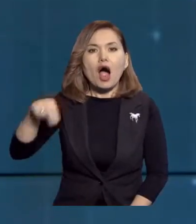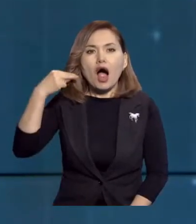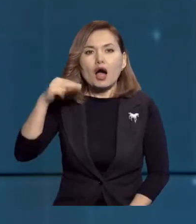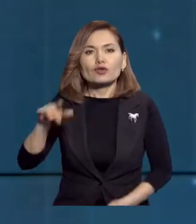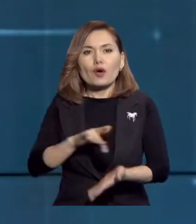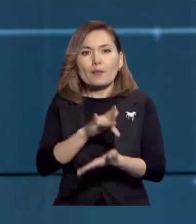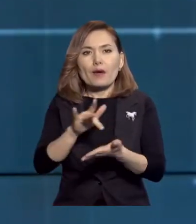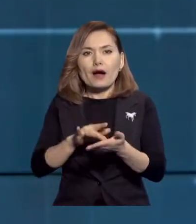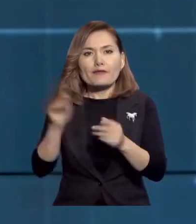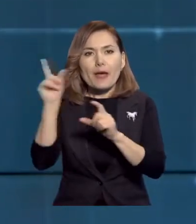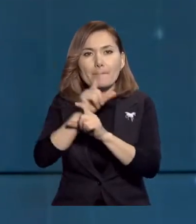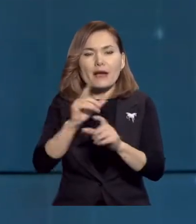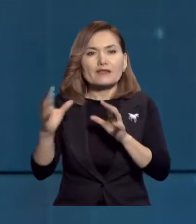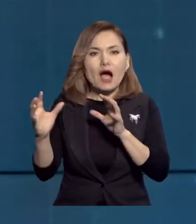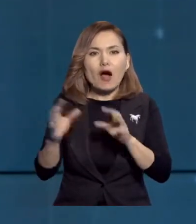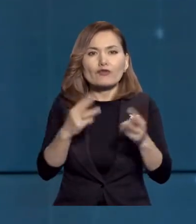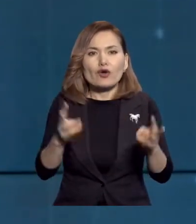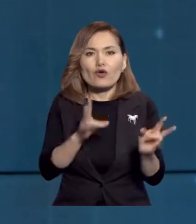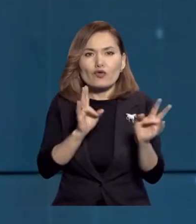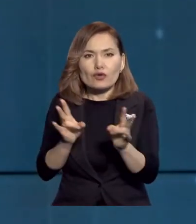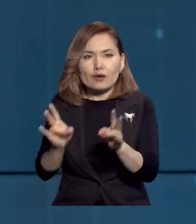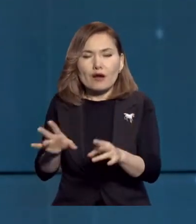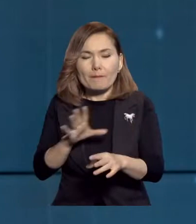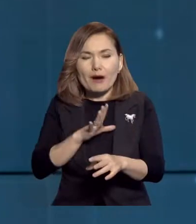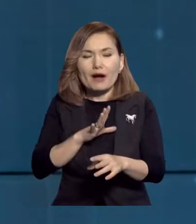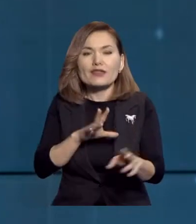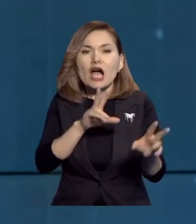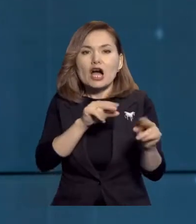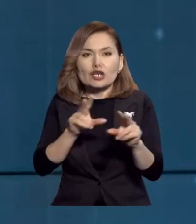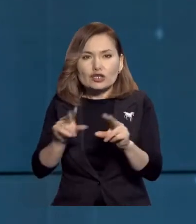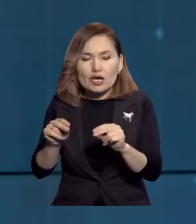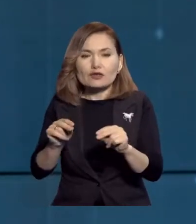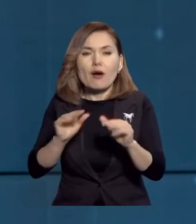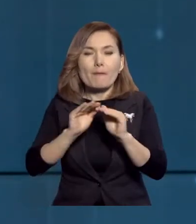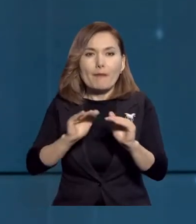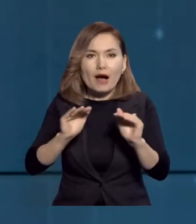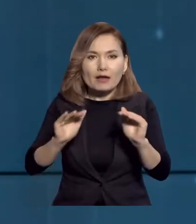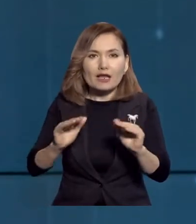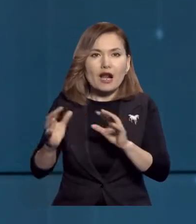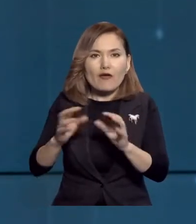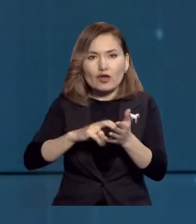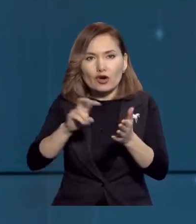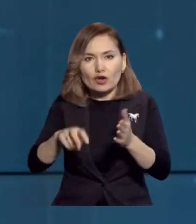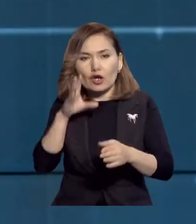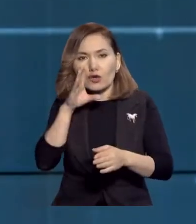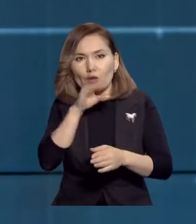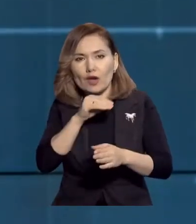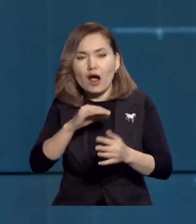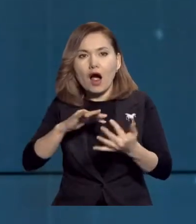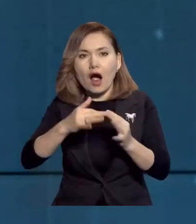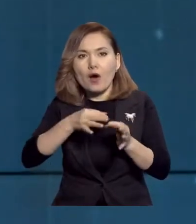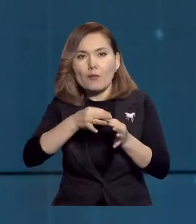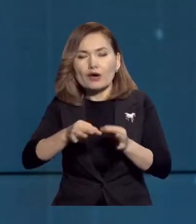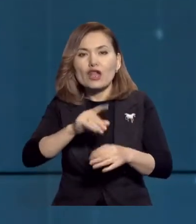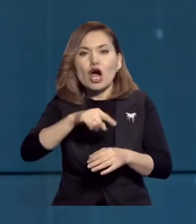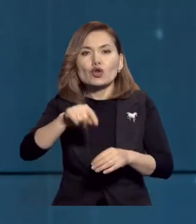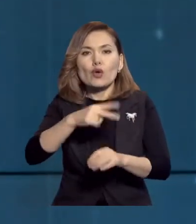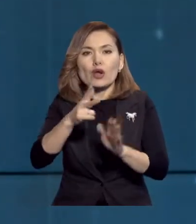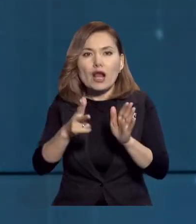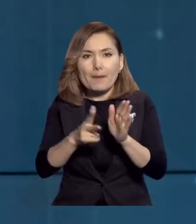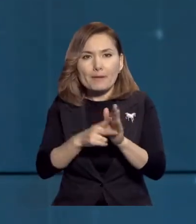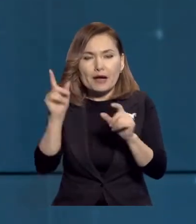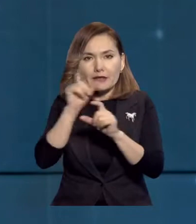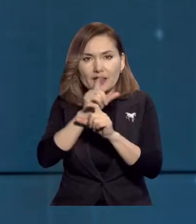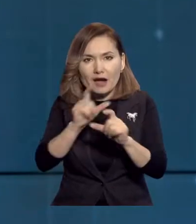Ақтөбеде мектеп автобусы өртен табуры болғанда балалар дергезінде сыртқа шығарылған. Кірпішті ауылындағы нөмірі 18-ші